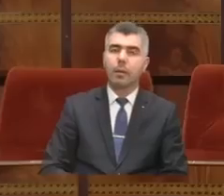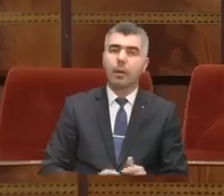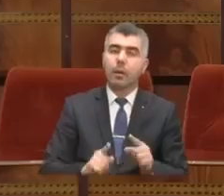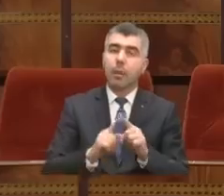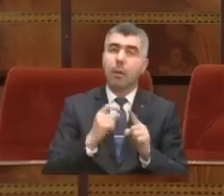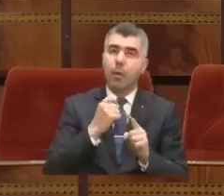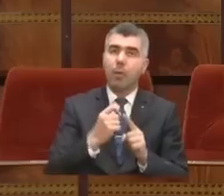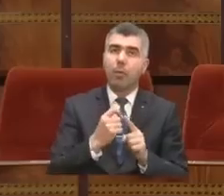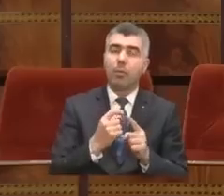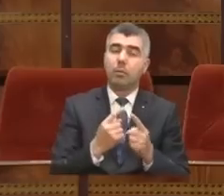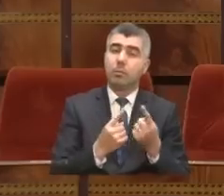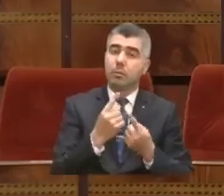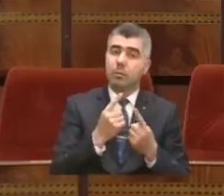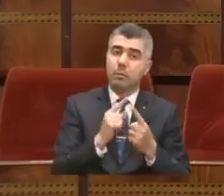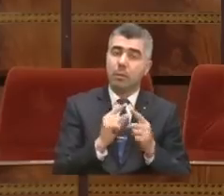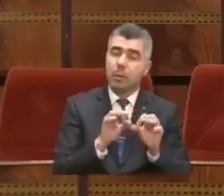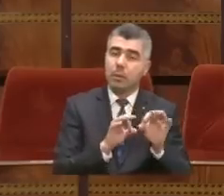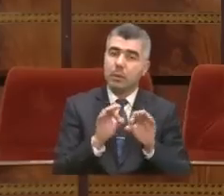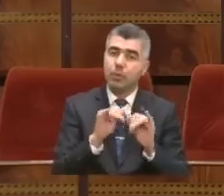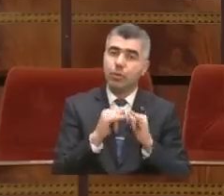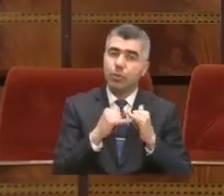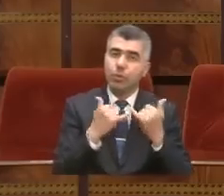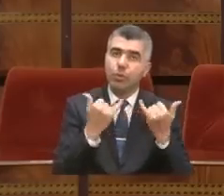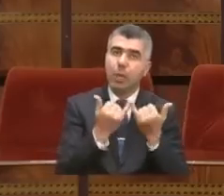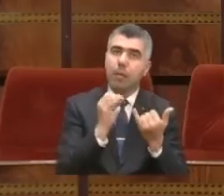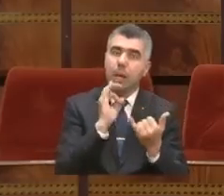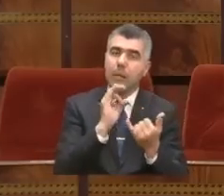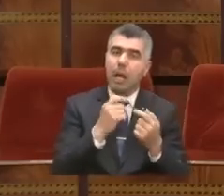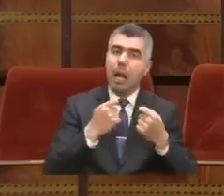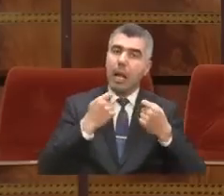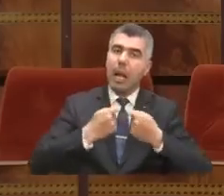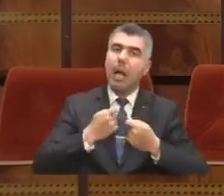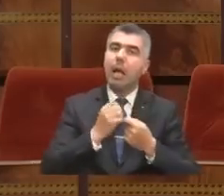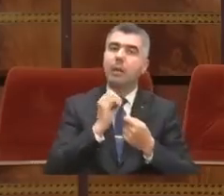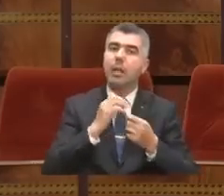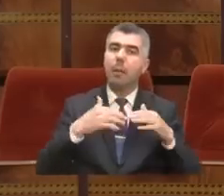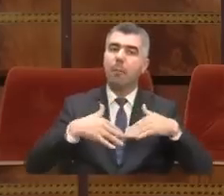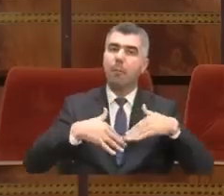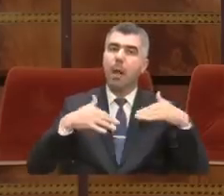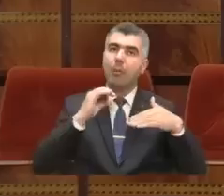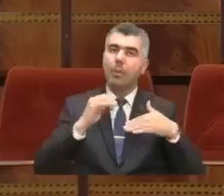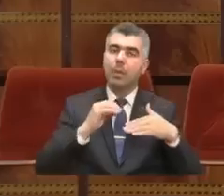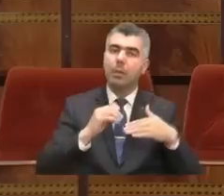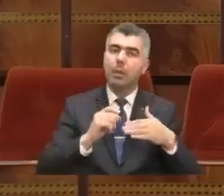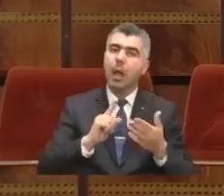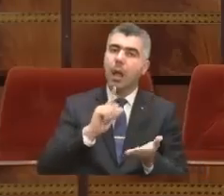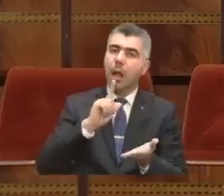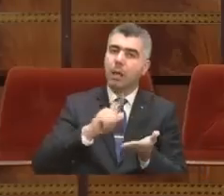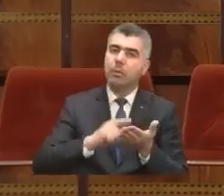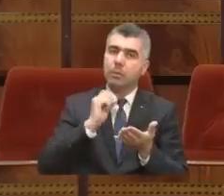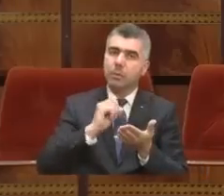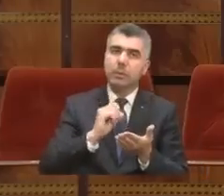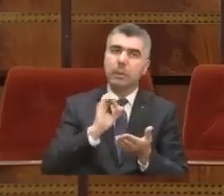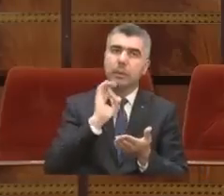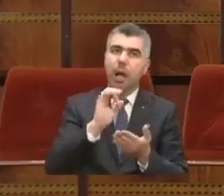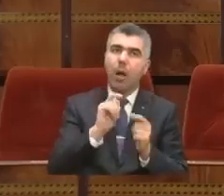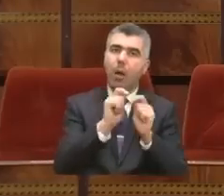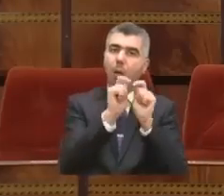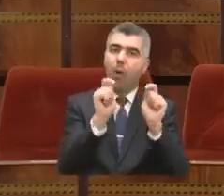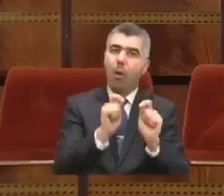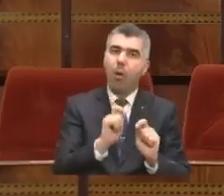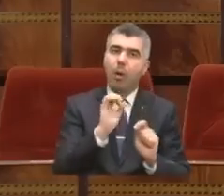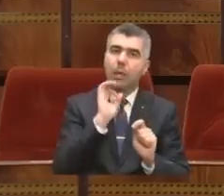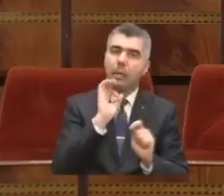الامور اللي متعلقه بتنظيم الجلسه انتم رئيس الجلسه وتتخذون القرار الذي